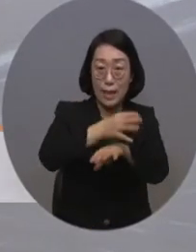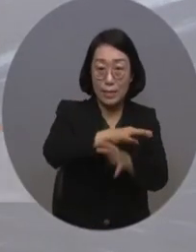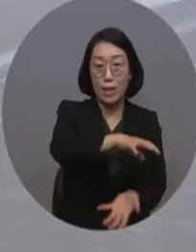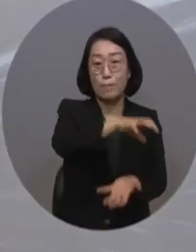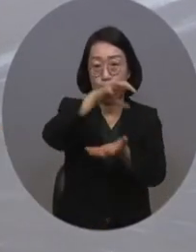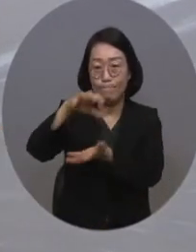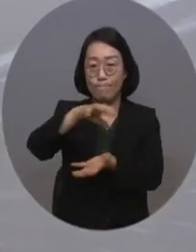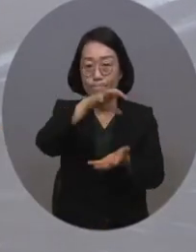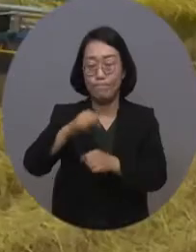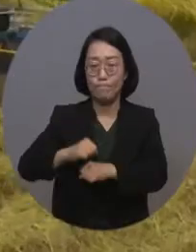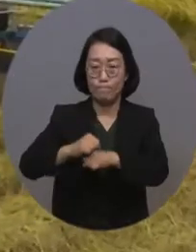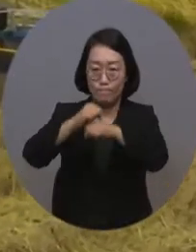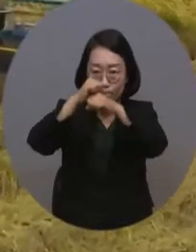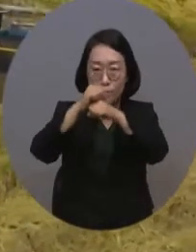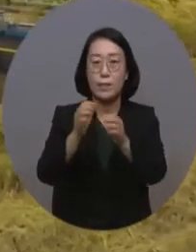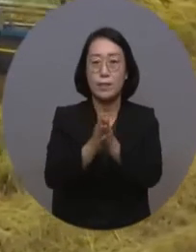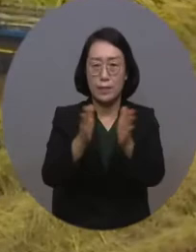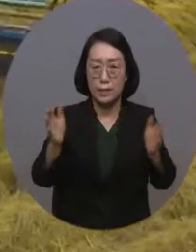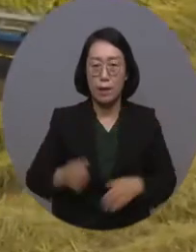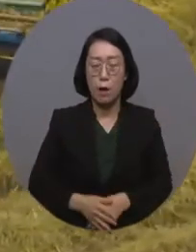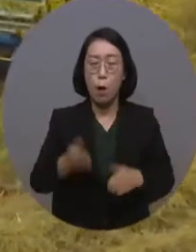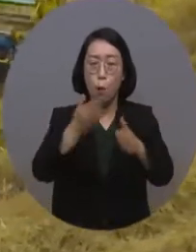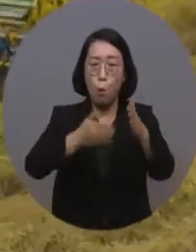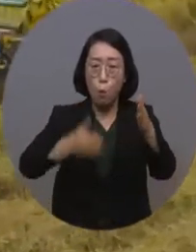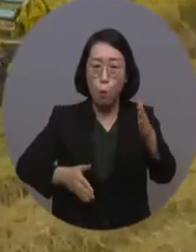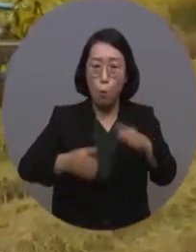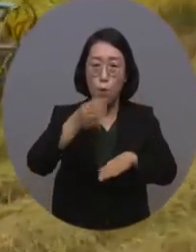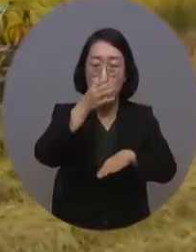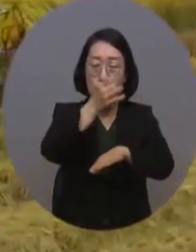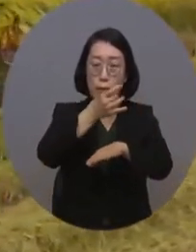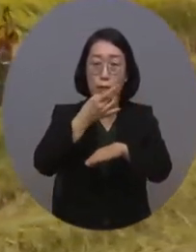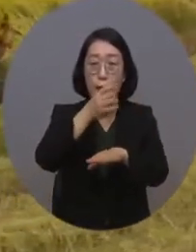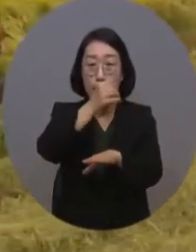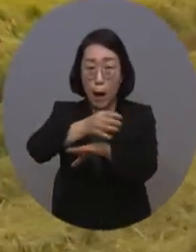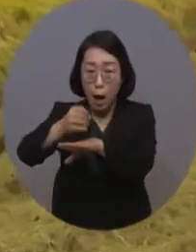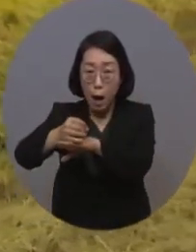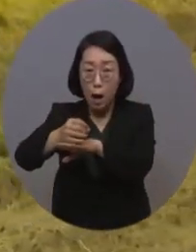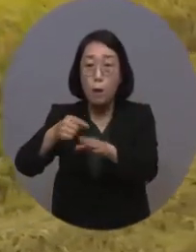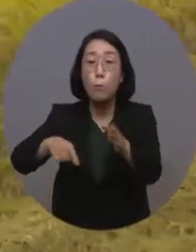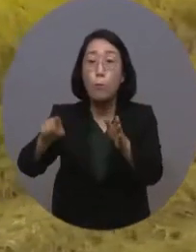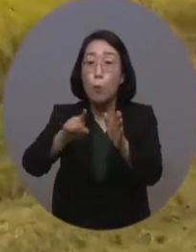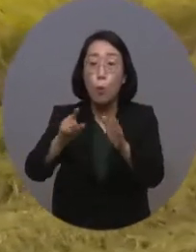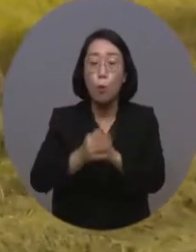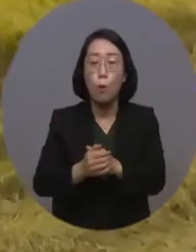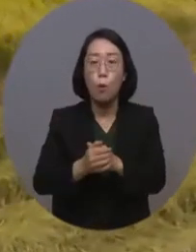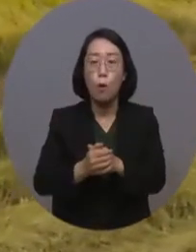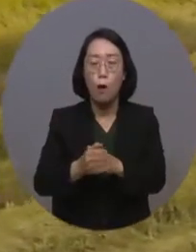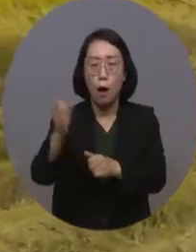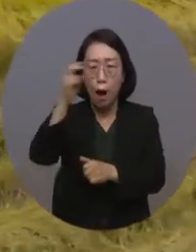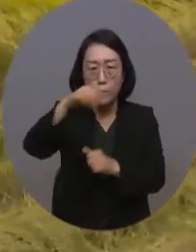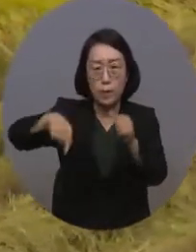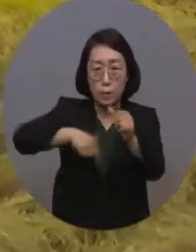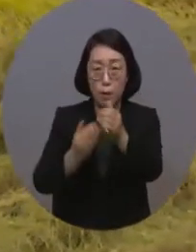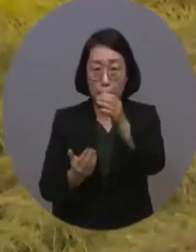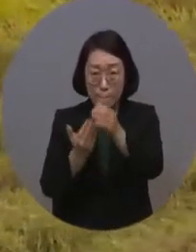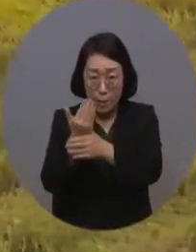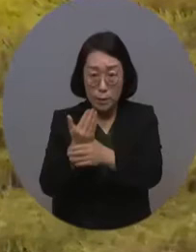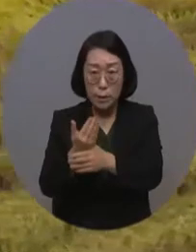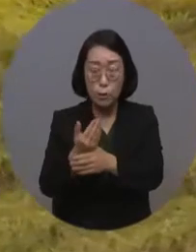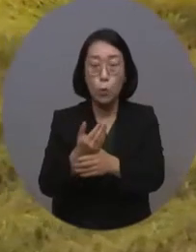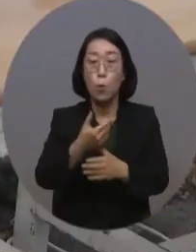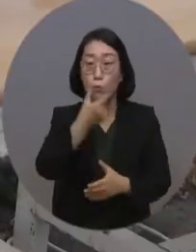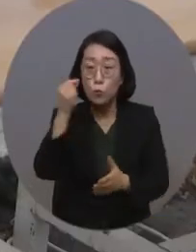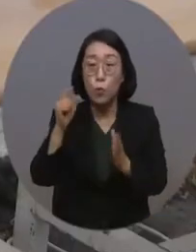수매에 들어갔습니다 공공비축 미국이란 미국 부족으로 인한 수급 불안과 천재지변 같은 비상 상황에